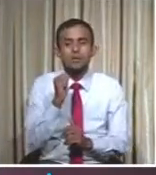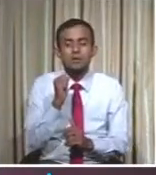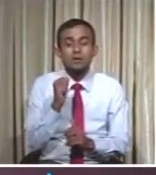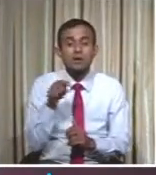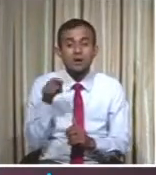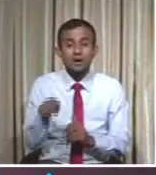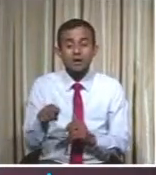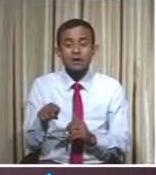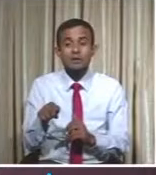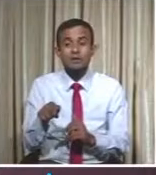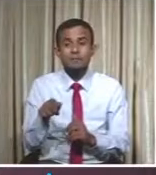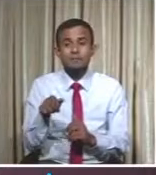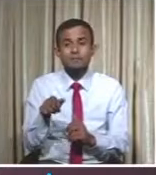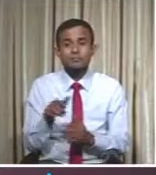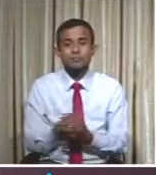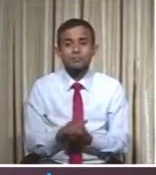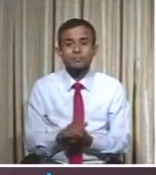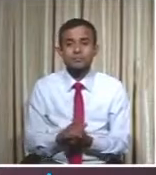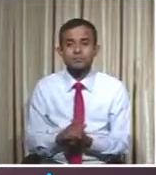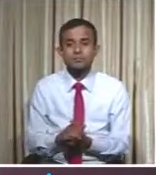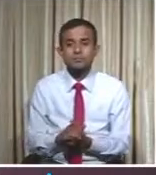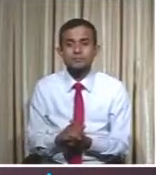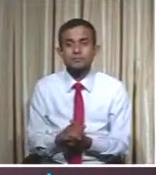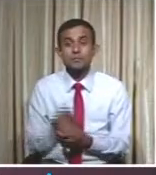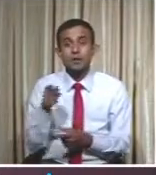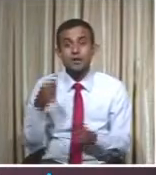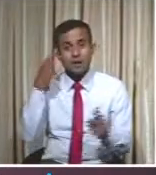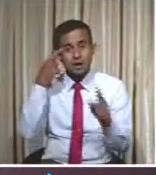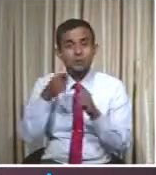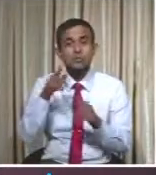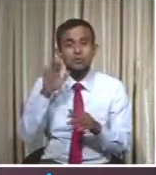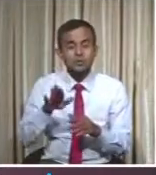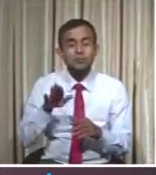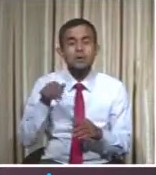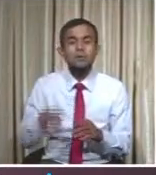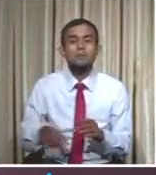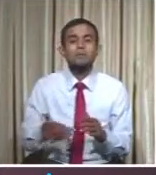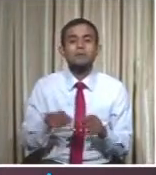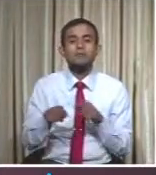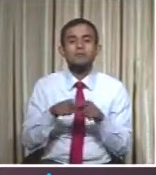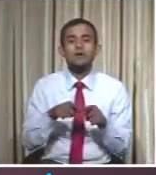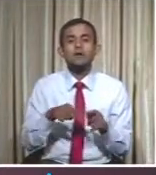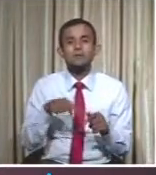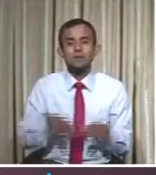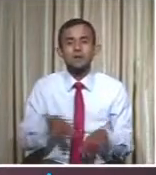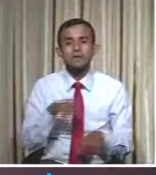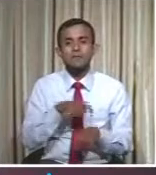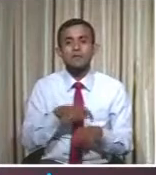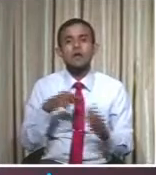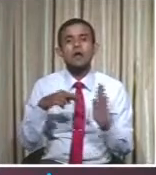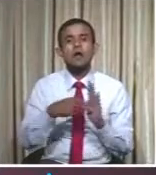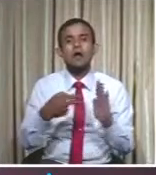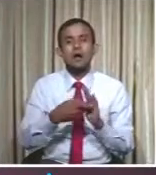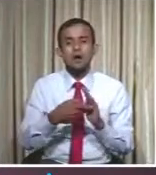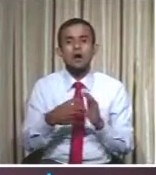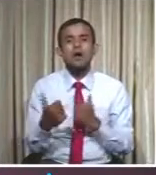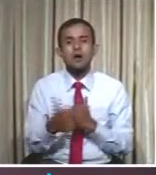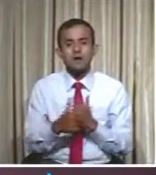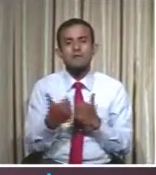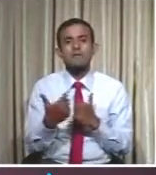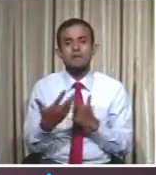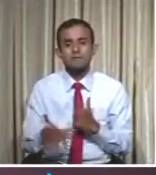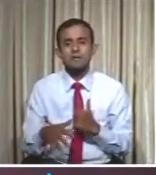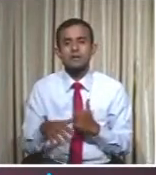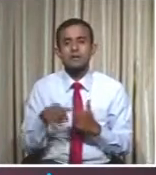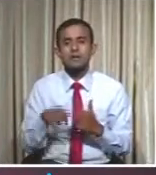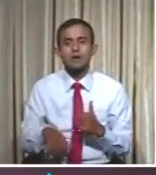ඒ ඒ ඒ ඒ ඒ අරමුණින් තමයි මේ මේ මෙවැනි මේ වතාවෙත් අයවැය ඉදිරිපත් වෙලා තියෙන්නේ